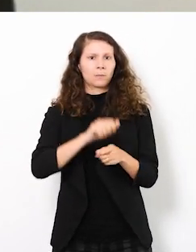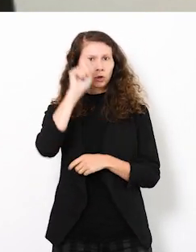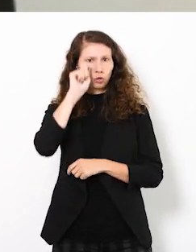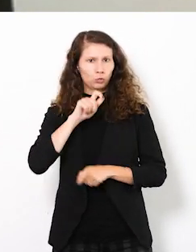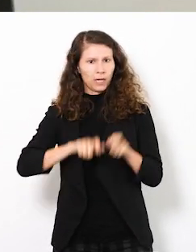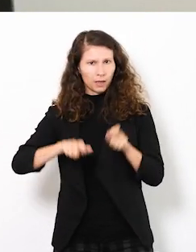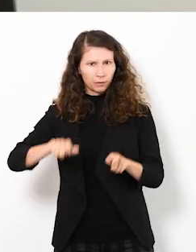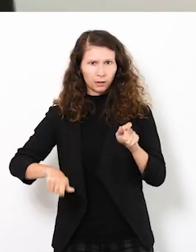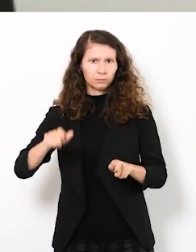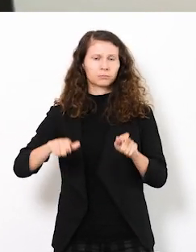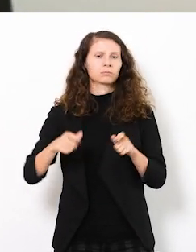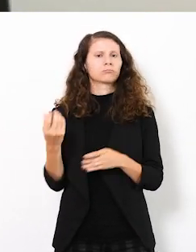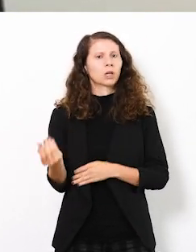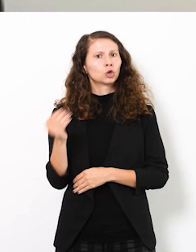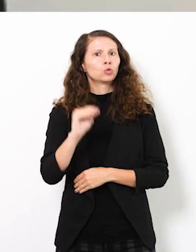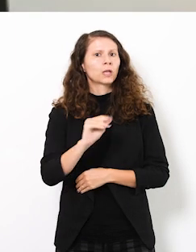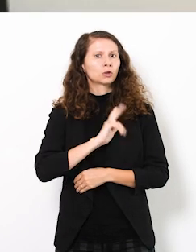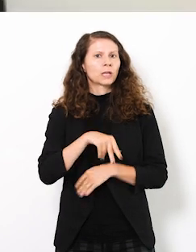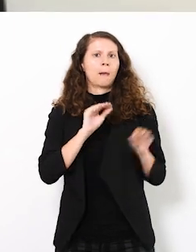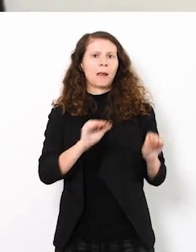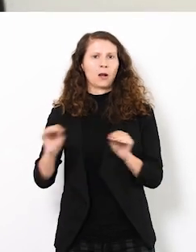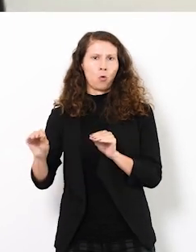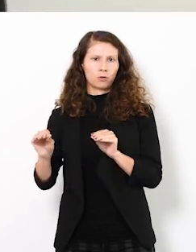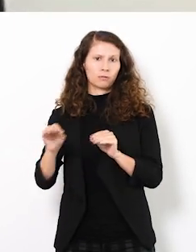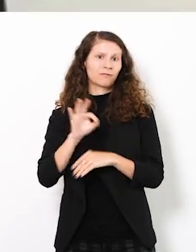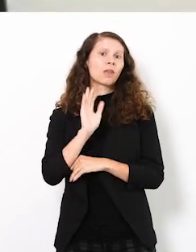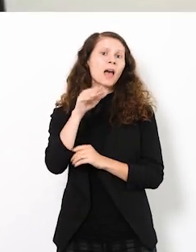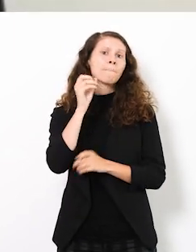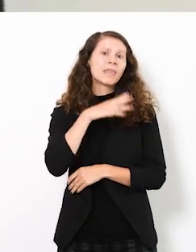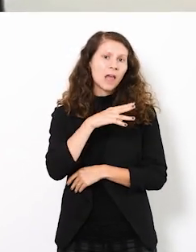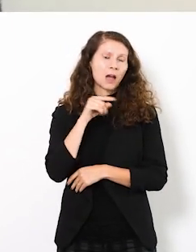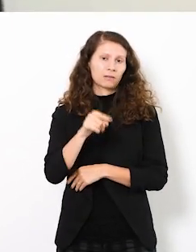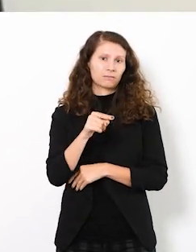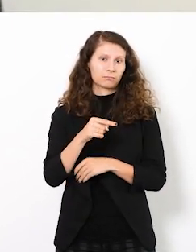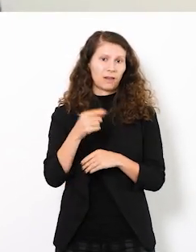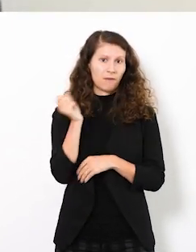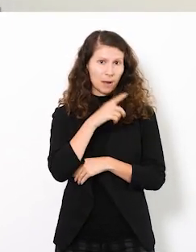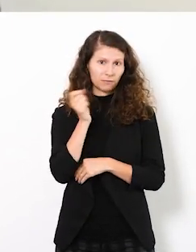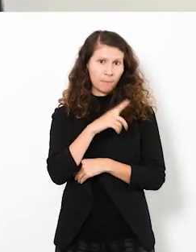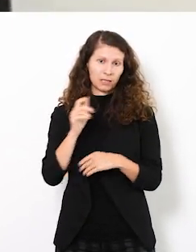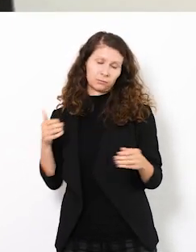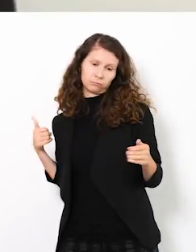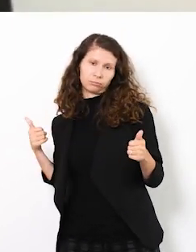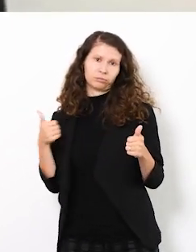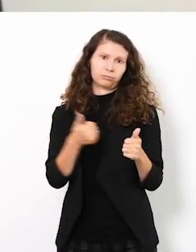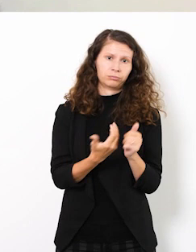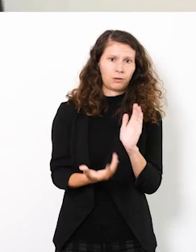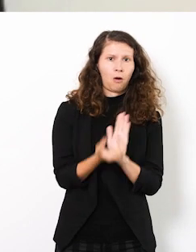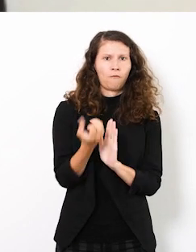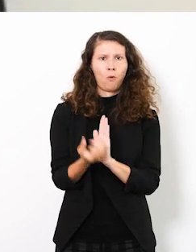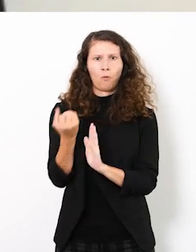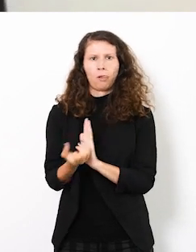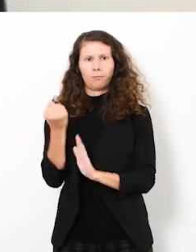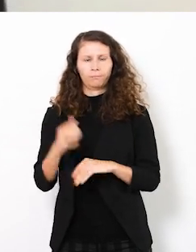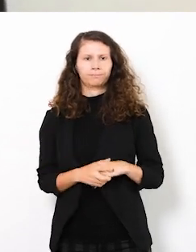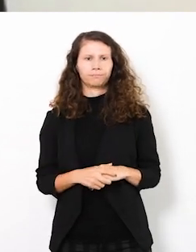Lehramtsstudierenden und zusätzlichen Sozialpädagogen am Nachmittag das aufzuholen, was während der Pandemie nicht vermittelt